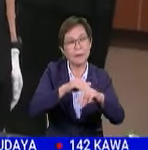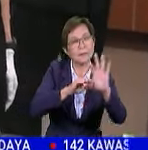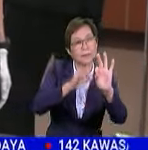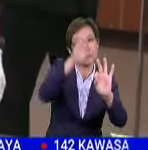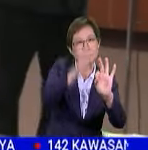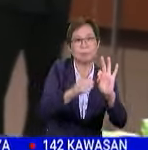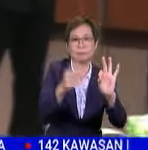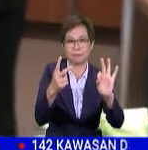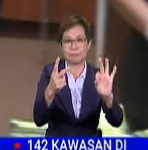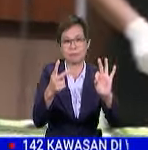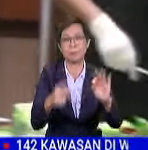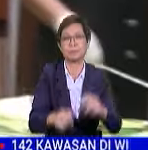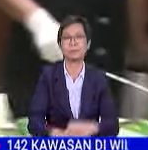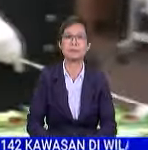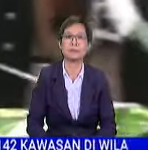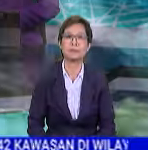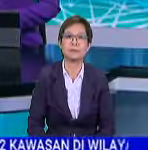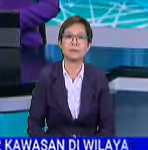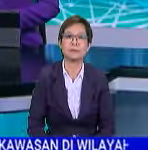ini.